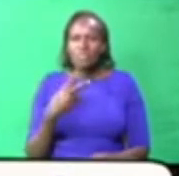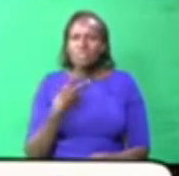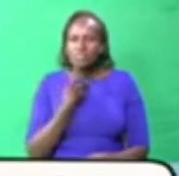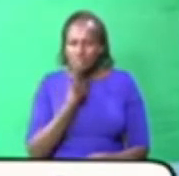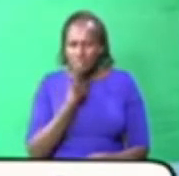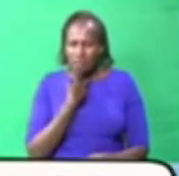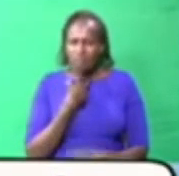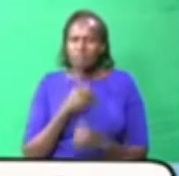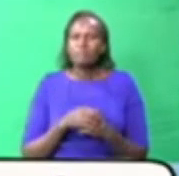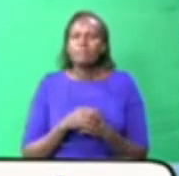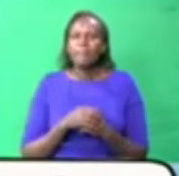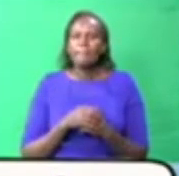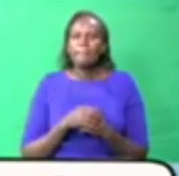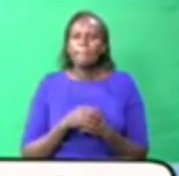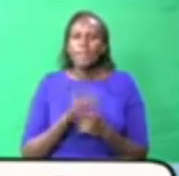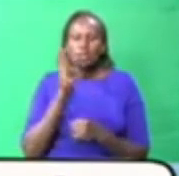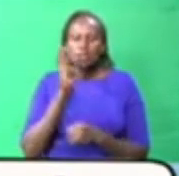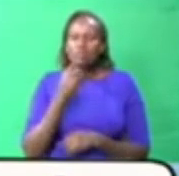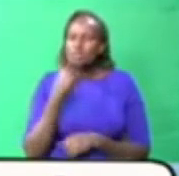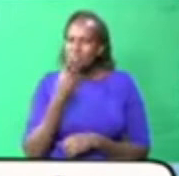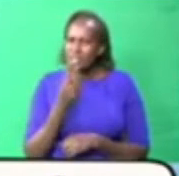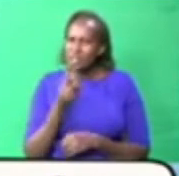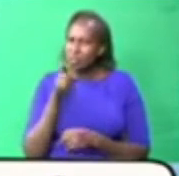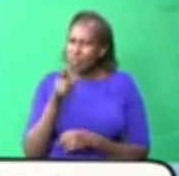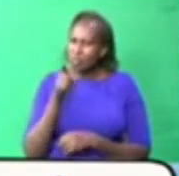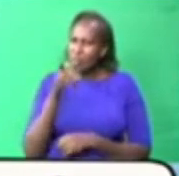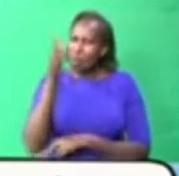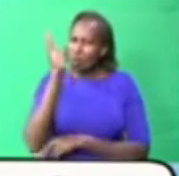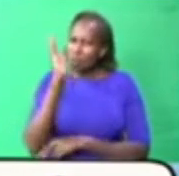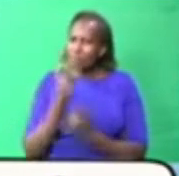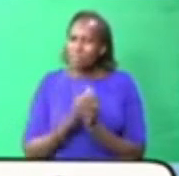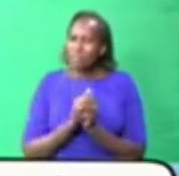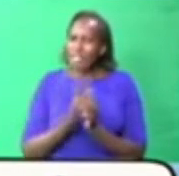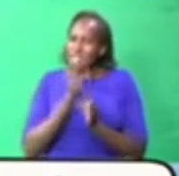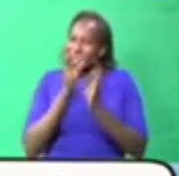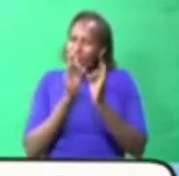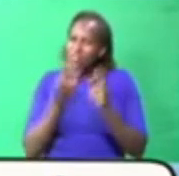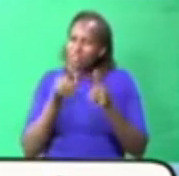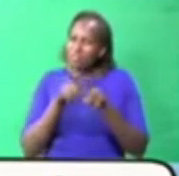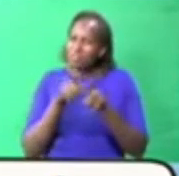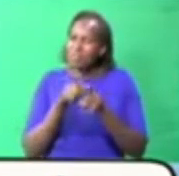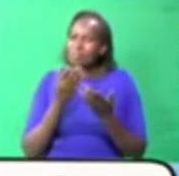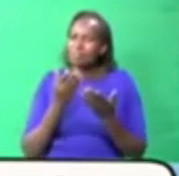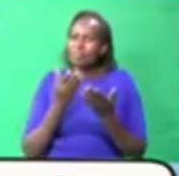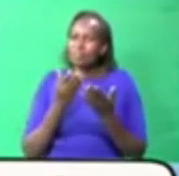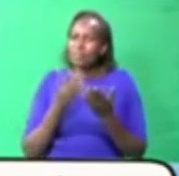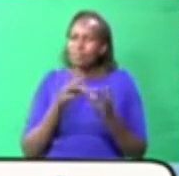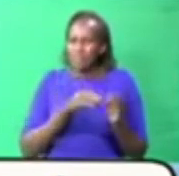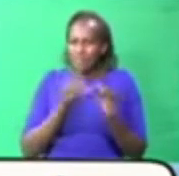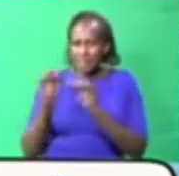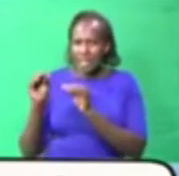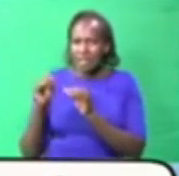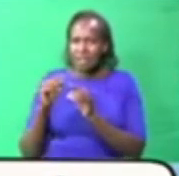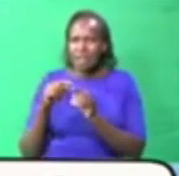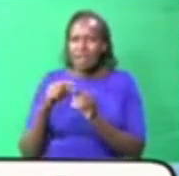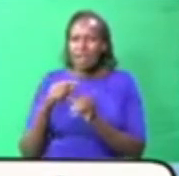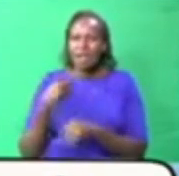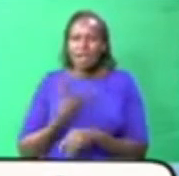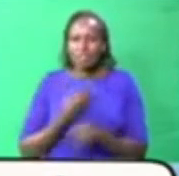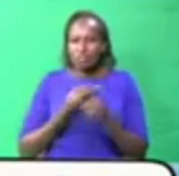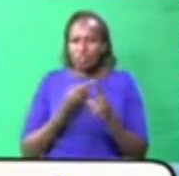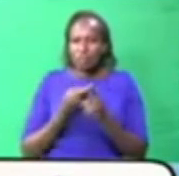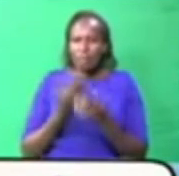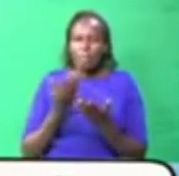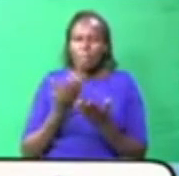Kibabiloni. Na mtakuwa mkisema huyu Mungu, kama vile Mungu aishivyo, aliyetutoa kule Babiloni. Ukisoma kwa kitabu cha